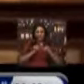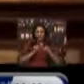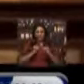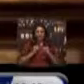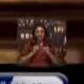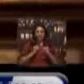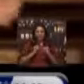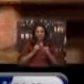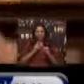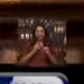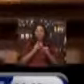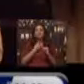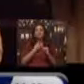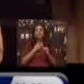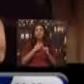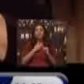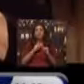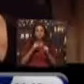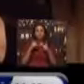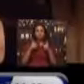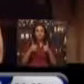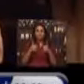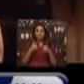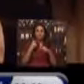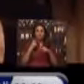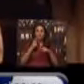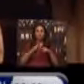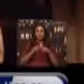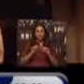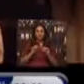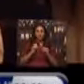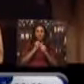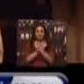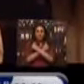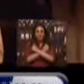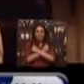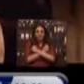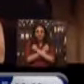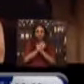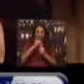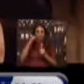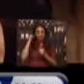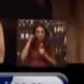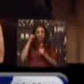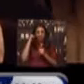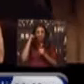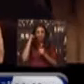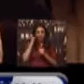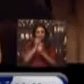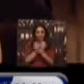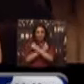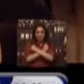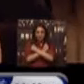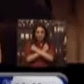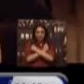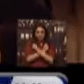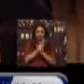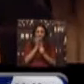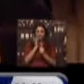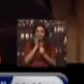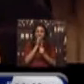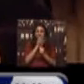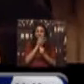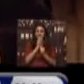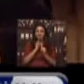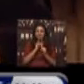النيل وهميس، حكايه هميس ايه؟ انا عندي عشق للتاريخ المصري القديم، فرعوني. الفرعوني،